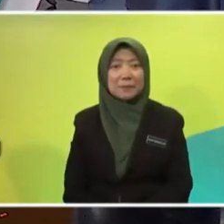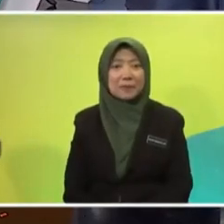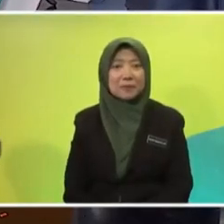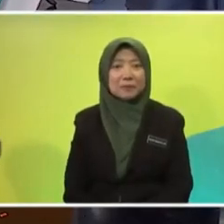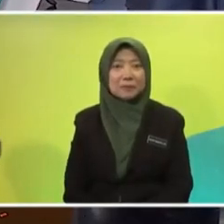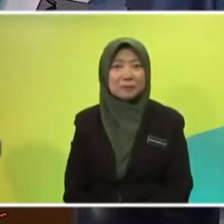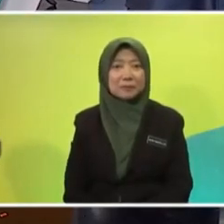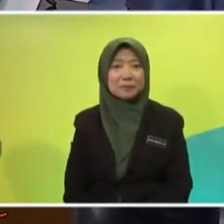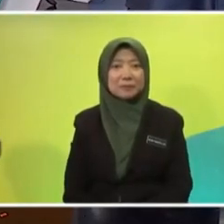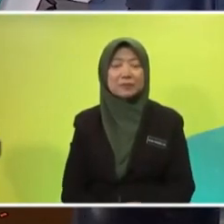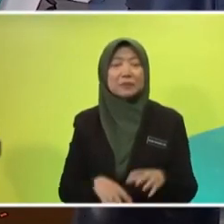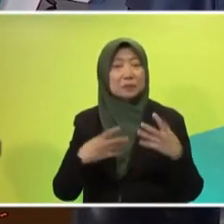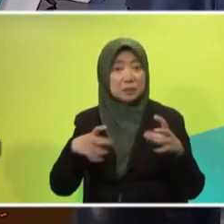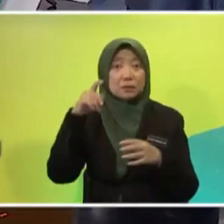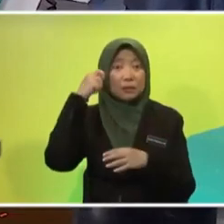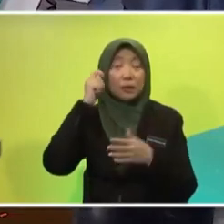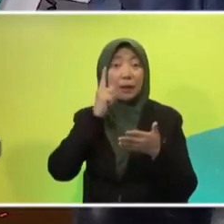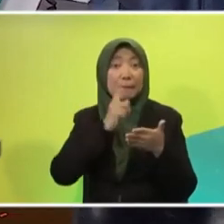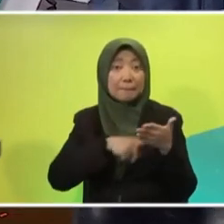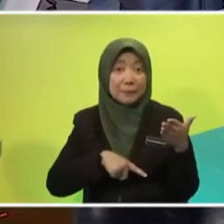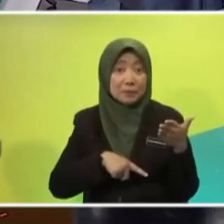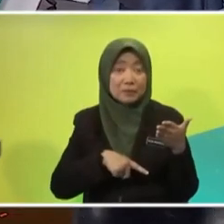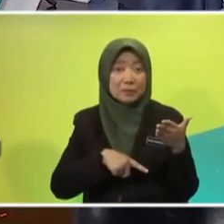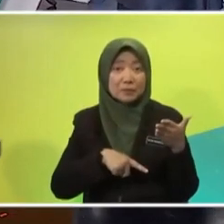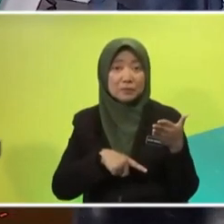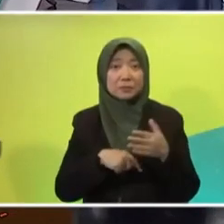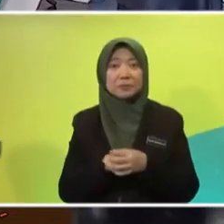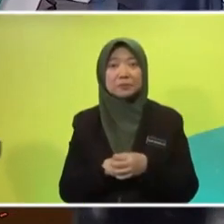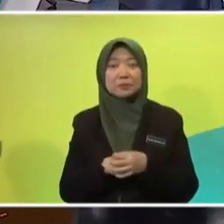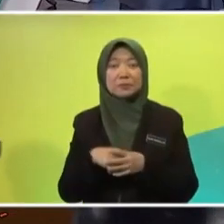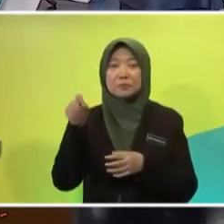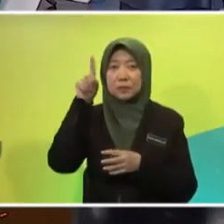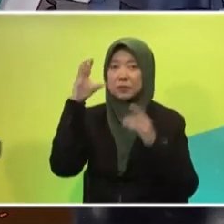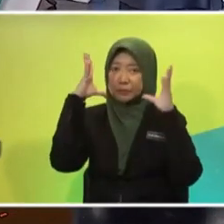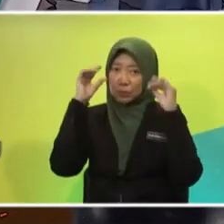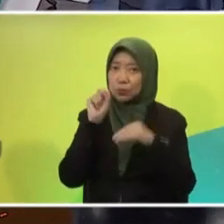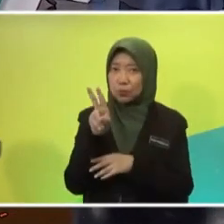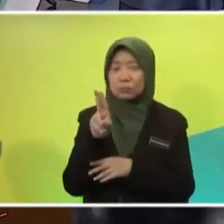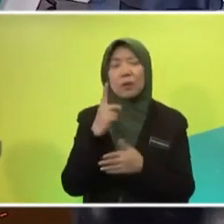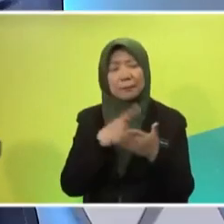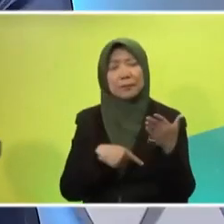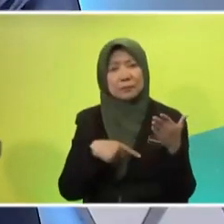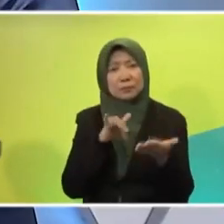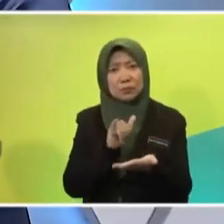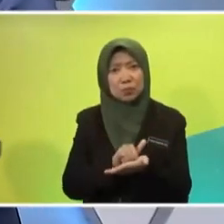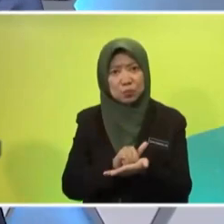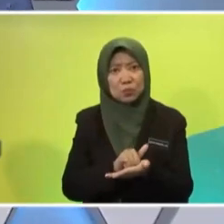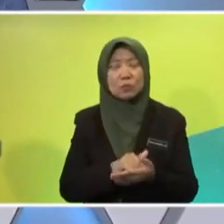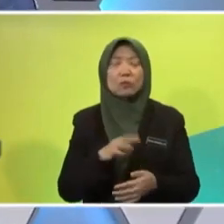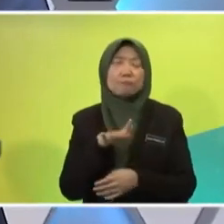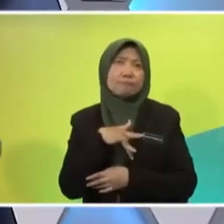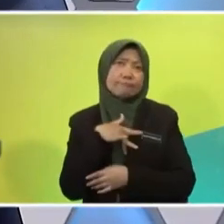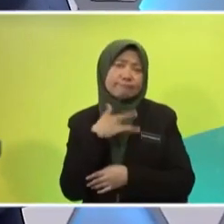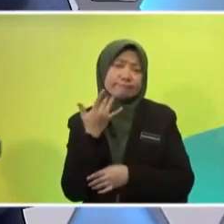Cepat, kita nak kena teka cikgu. Okay. Bunyi apa ni? Cikgu nak tanya cikgu Su. Cikgu Su, agak-agak bunyi apa tu ya? Saya rasa kan